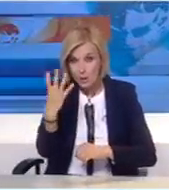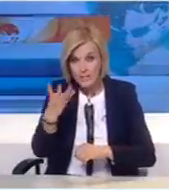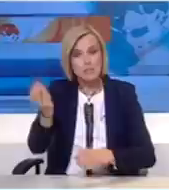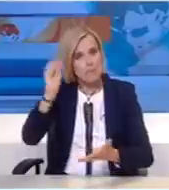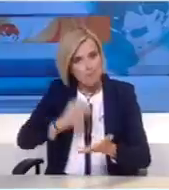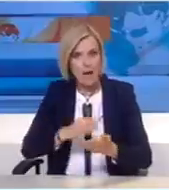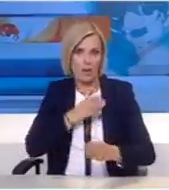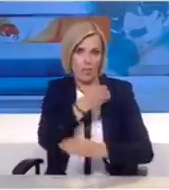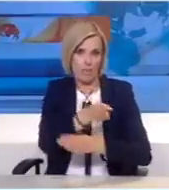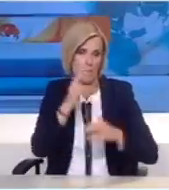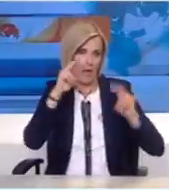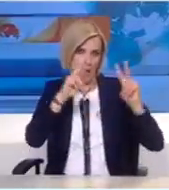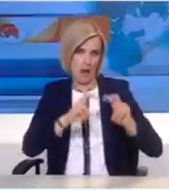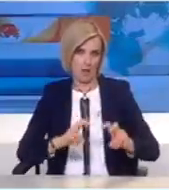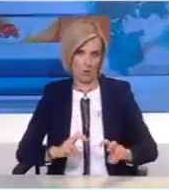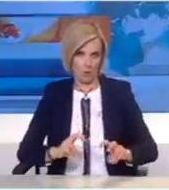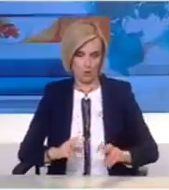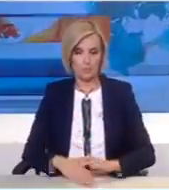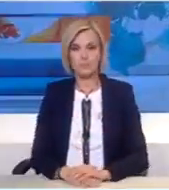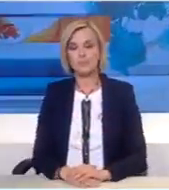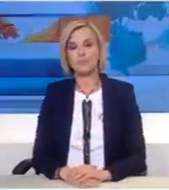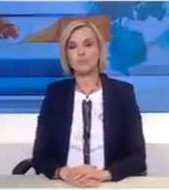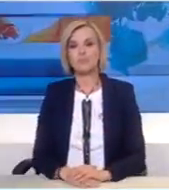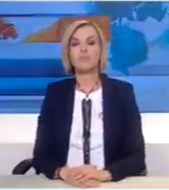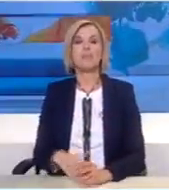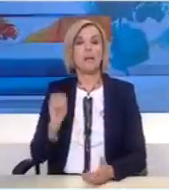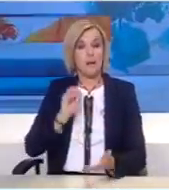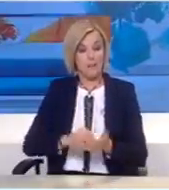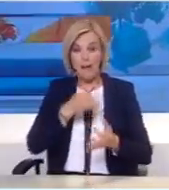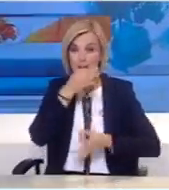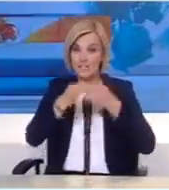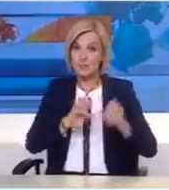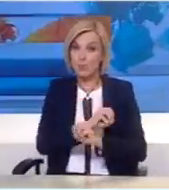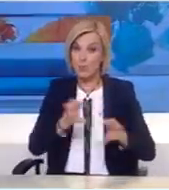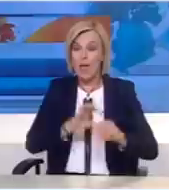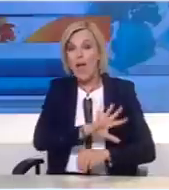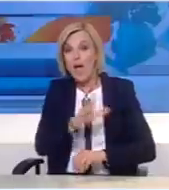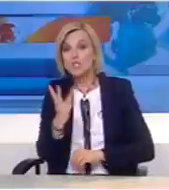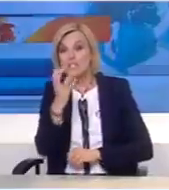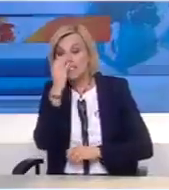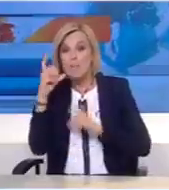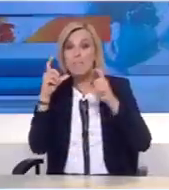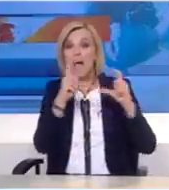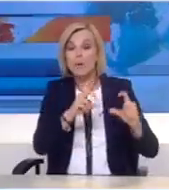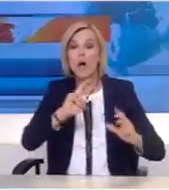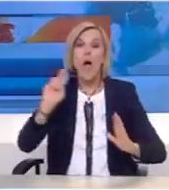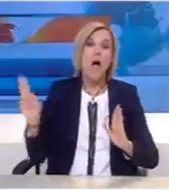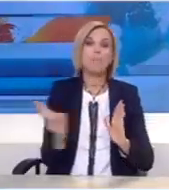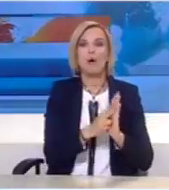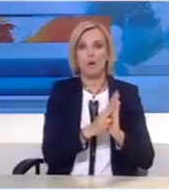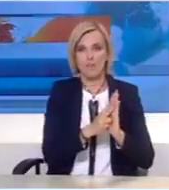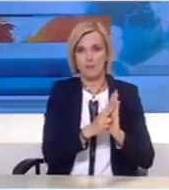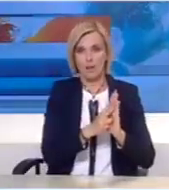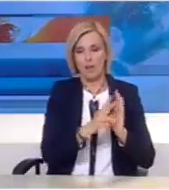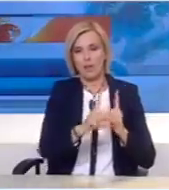επαναξιολογήσουμε τα δεδομένα για την εν λόγω δομή. Θα ήθελα επίσης να σας πληροφορήσω ότι παρατείνεται μέχρι τις 3 Μαΐου ο περιορισμός της κίνησης πολιτών